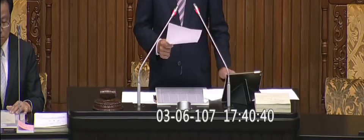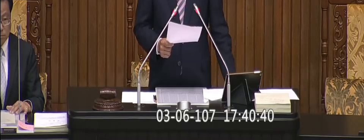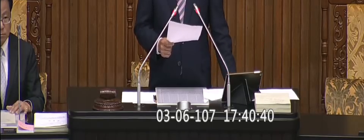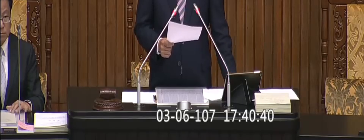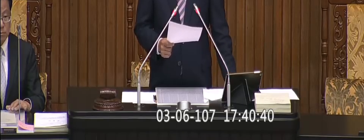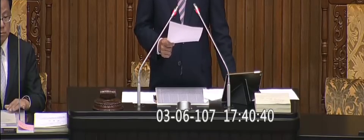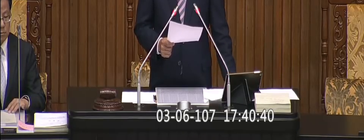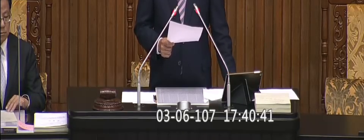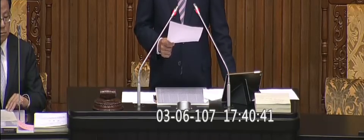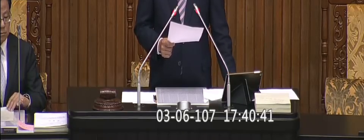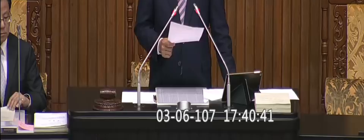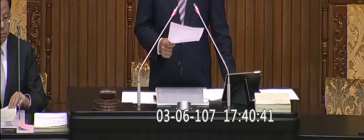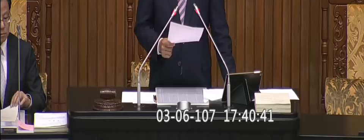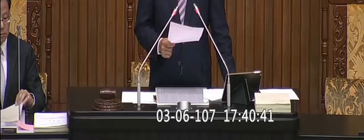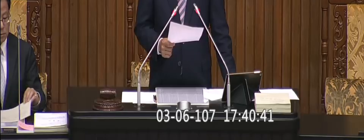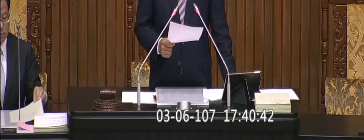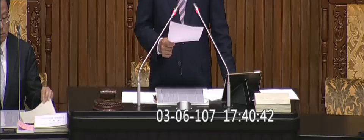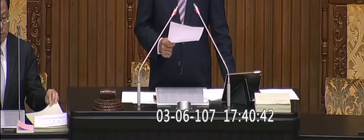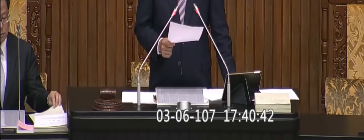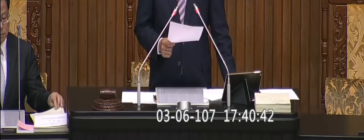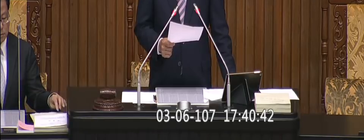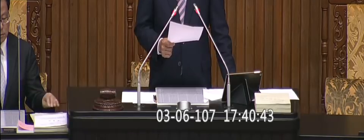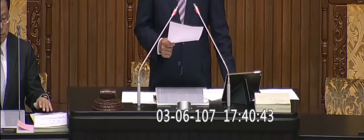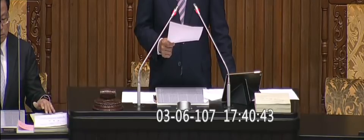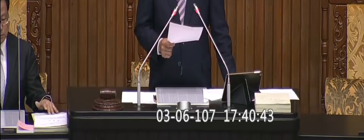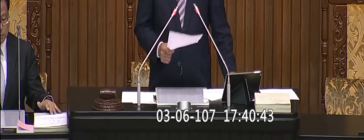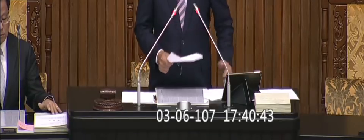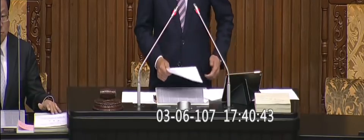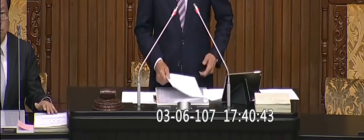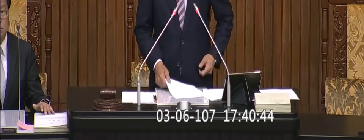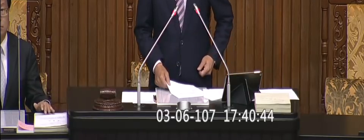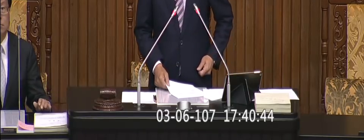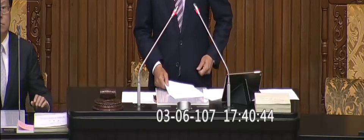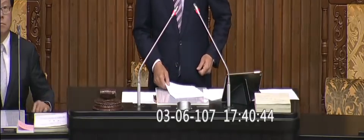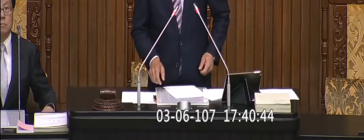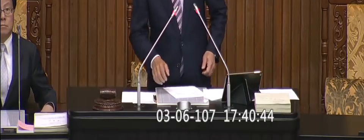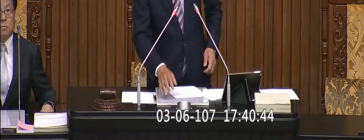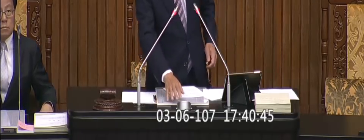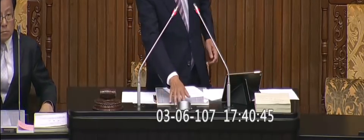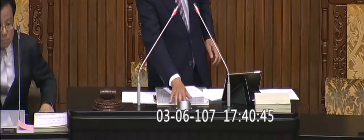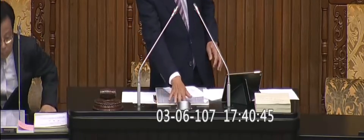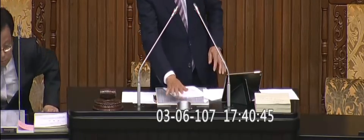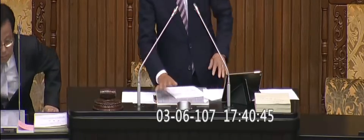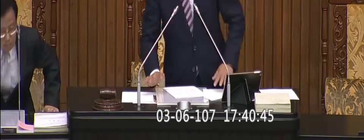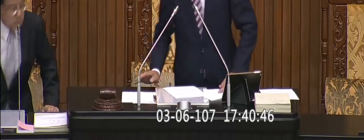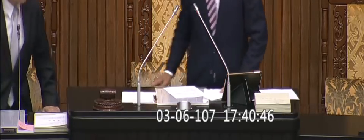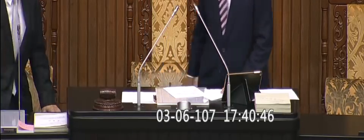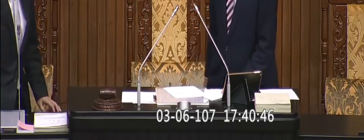报院会本次会议进行到此为止，现在散会。